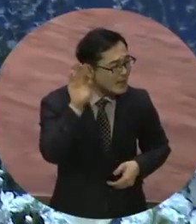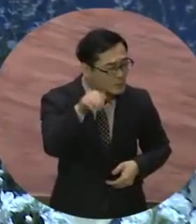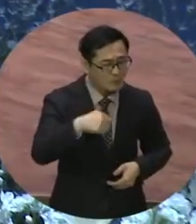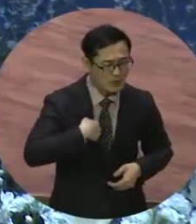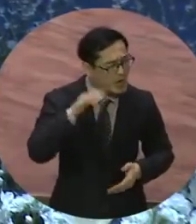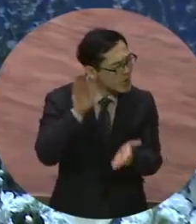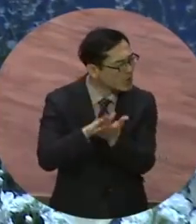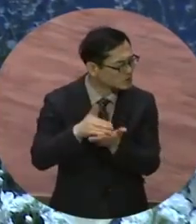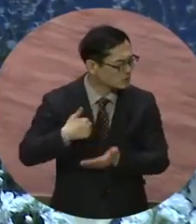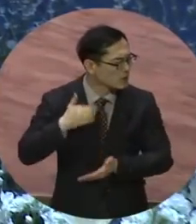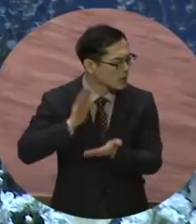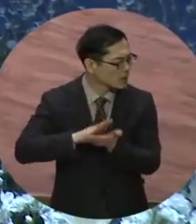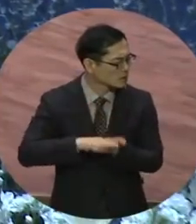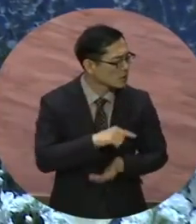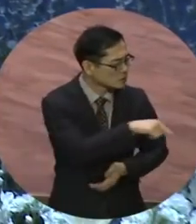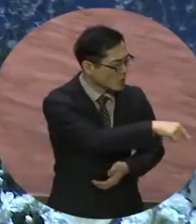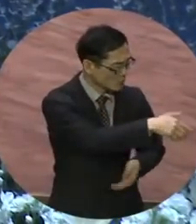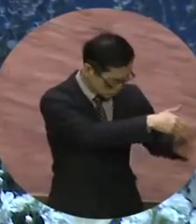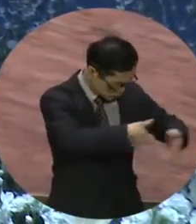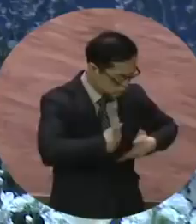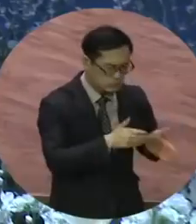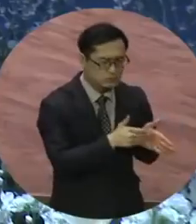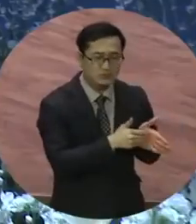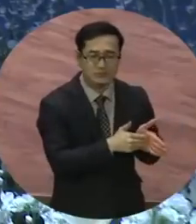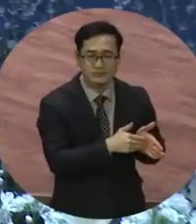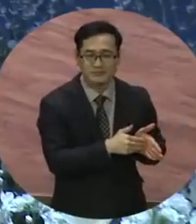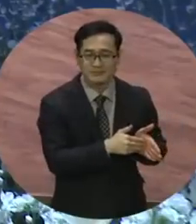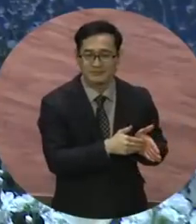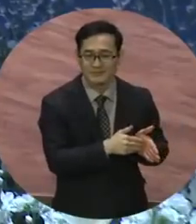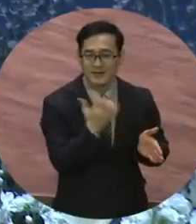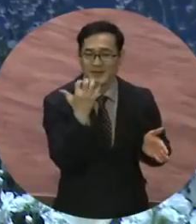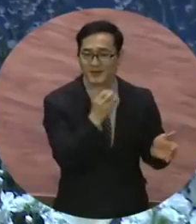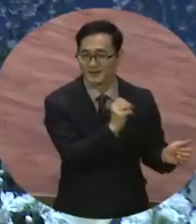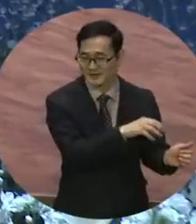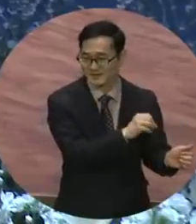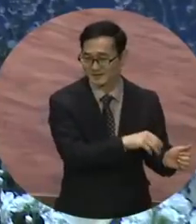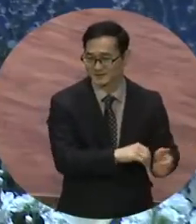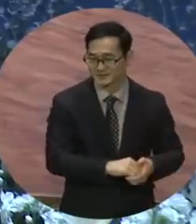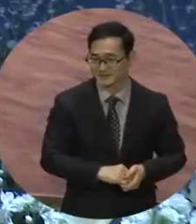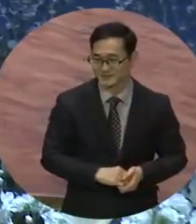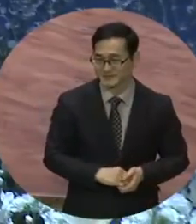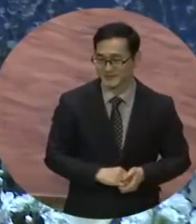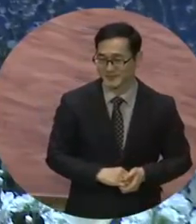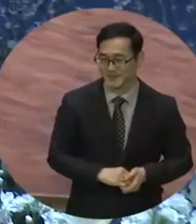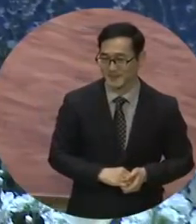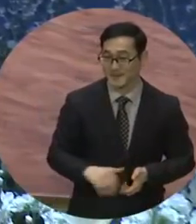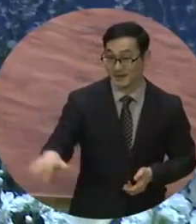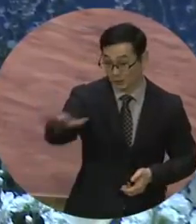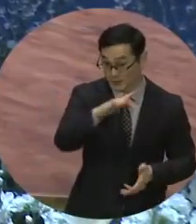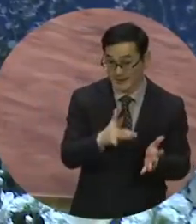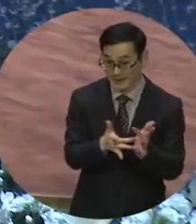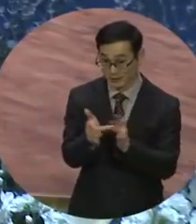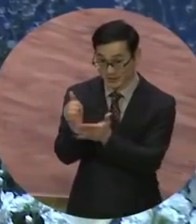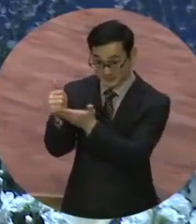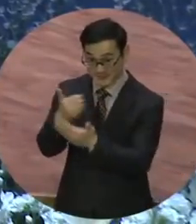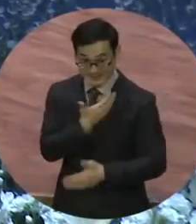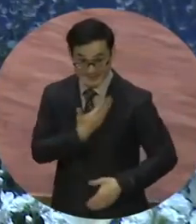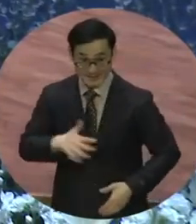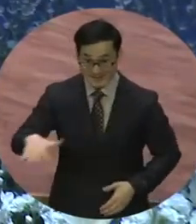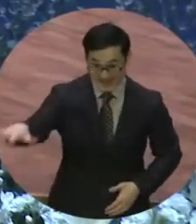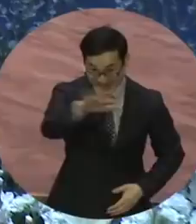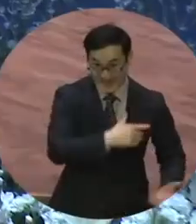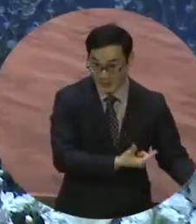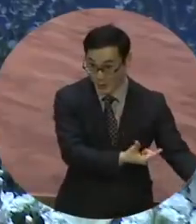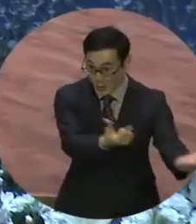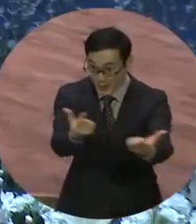없고 너는 네 일을 하면 된다. 자, 우리가 다 같은 예수님의 제자들, 구원받은